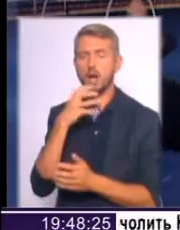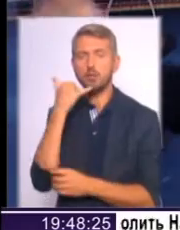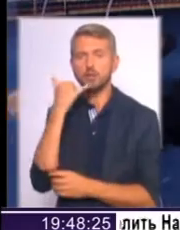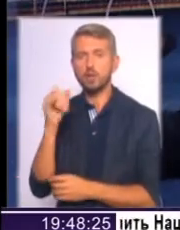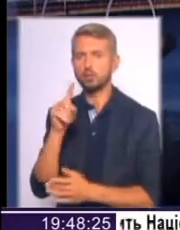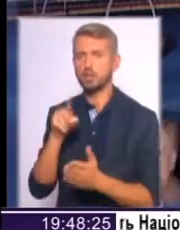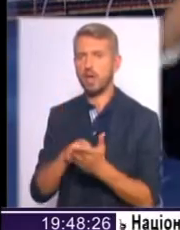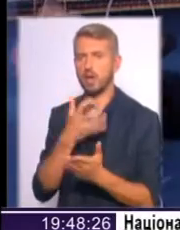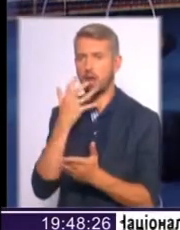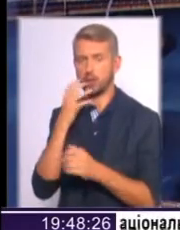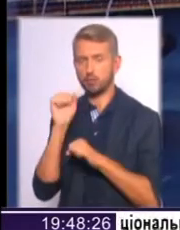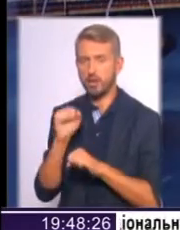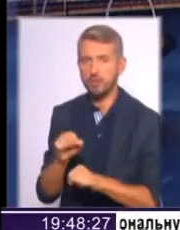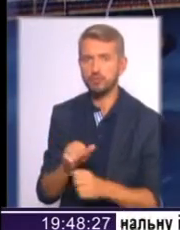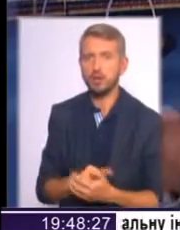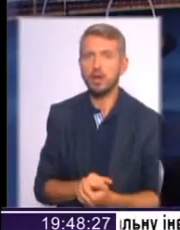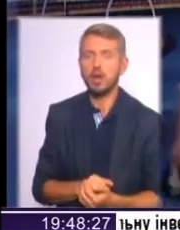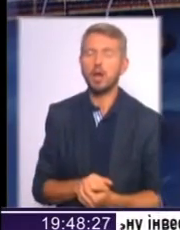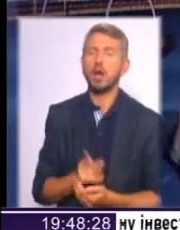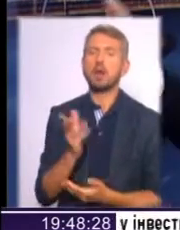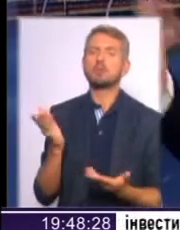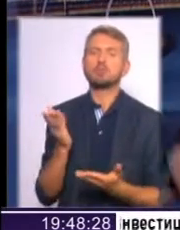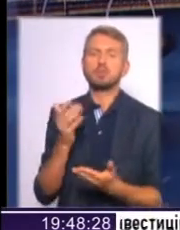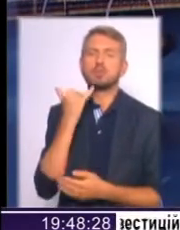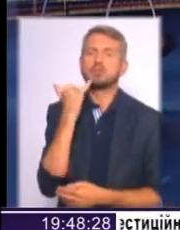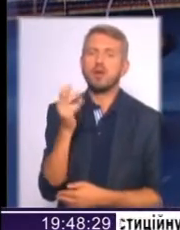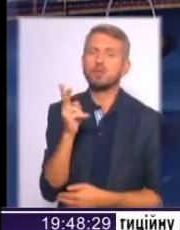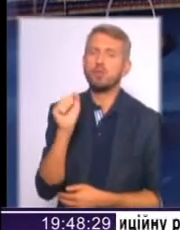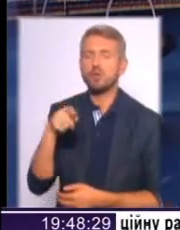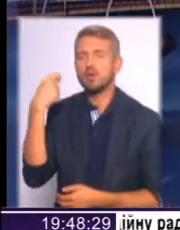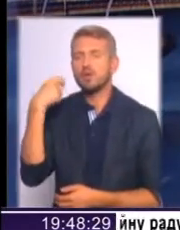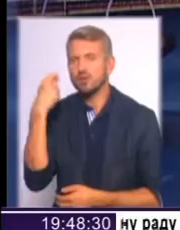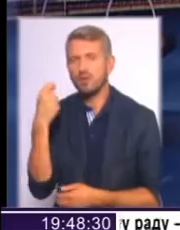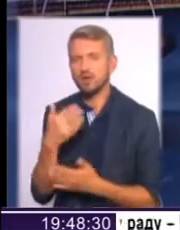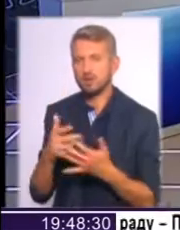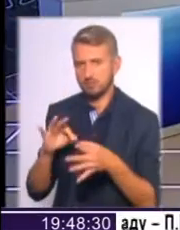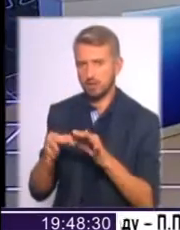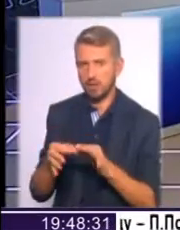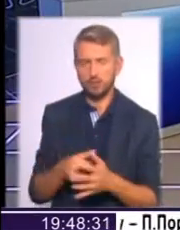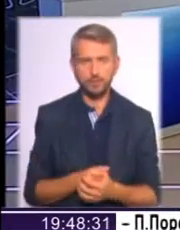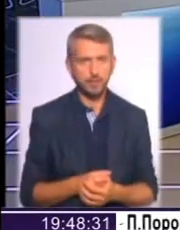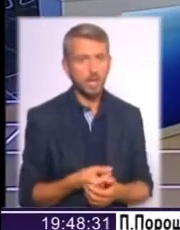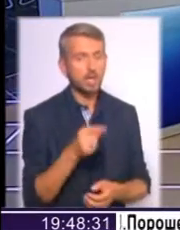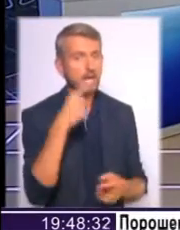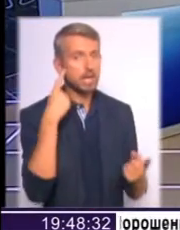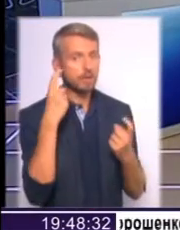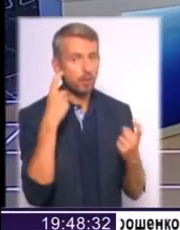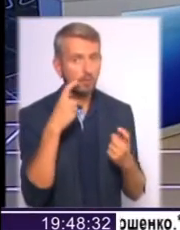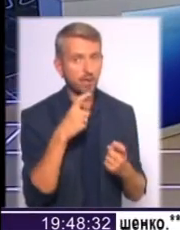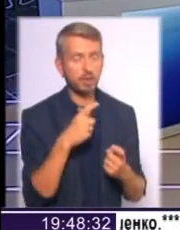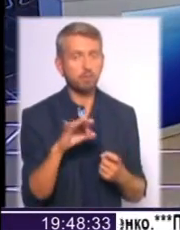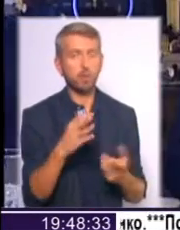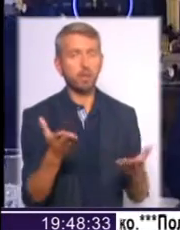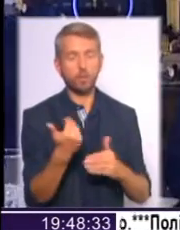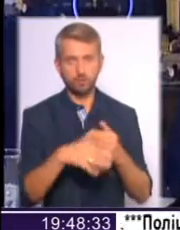лінія, як працює, хто може телефонувати, кожен, не кожен, теж, будь ласка, максимально детально. Фактично та інформація, про яку